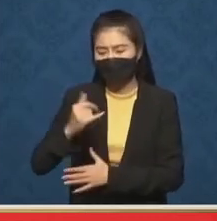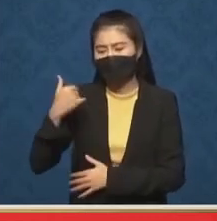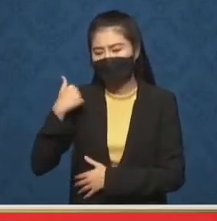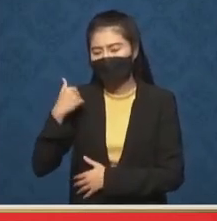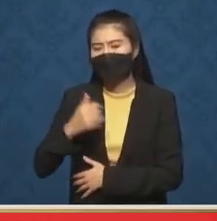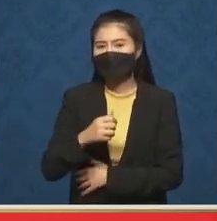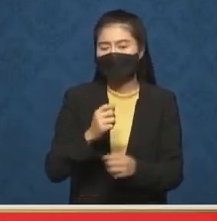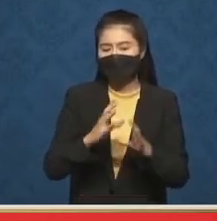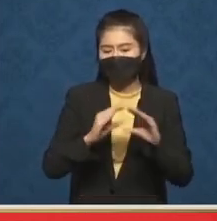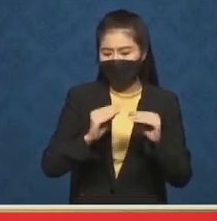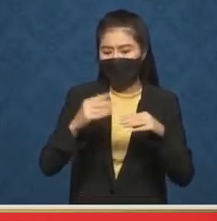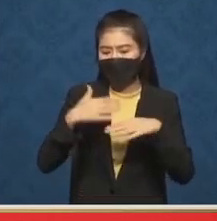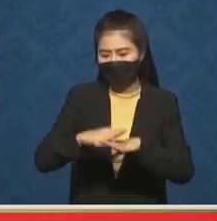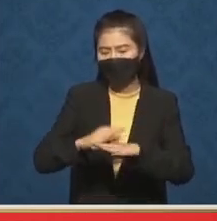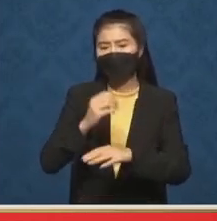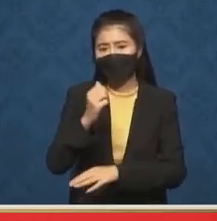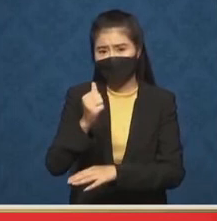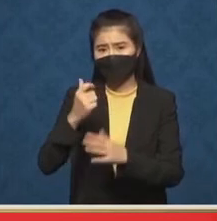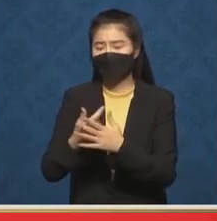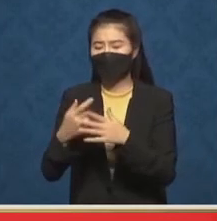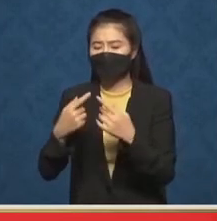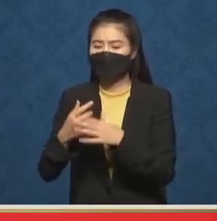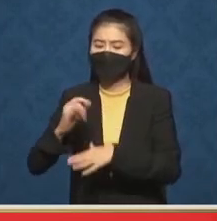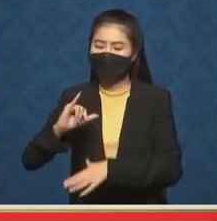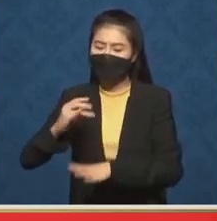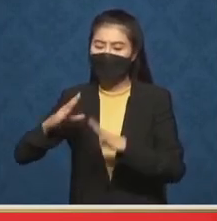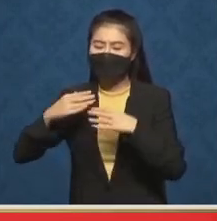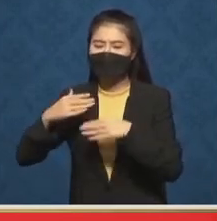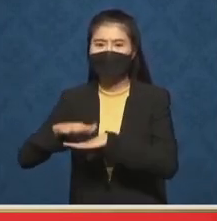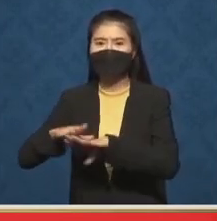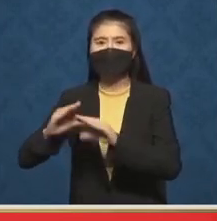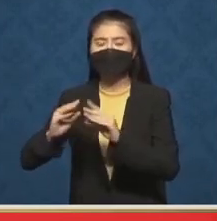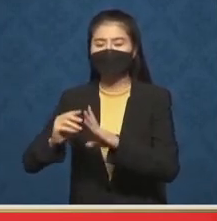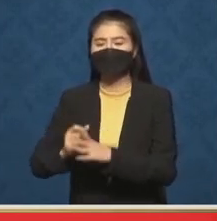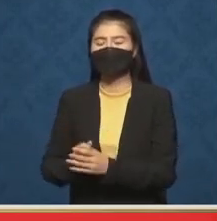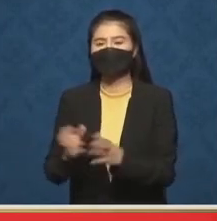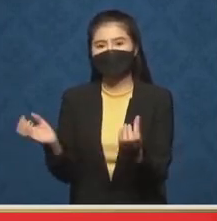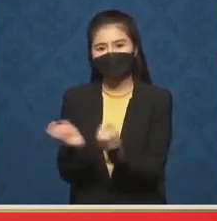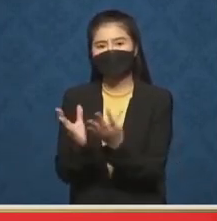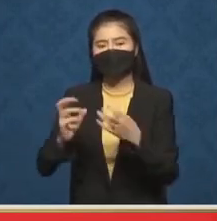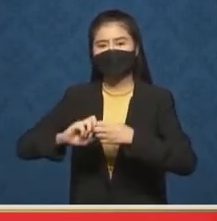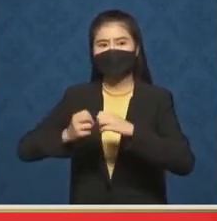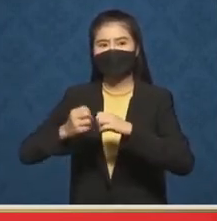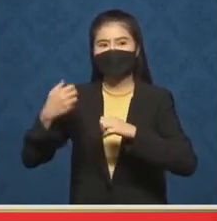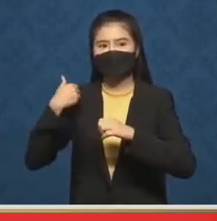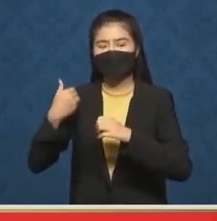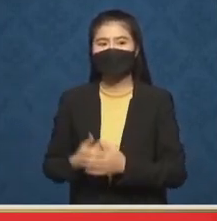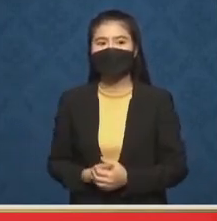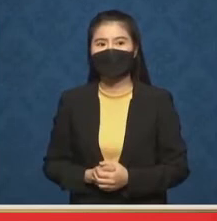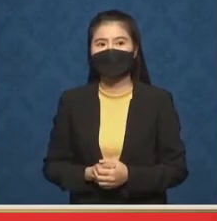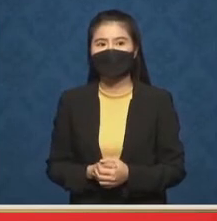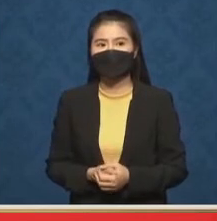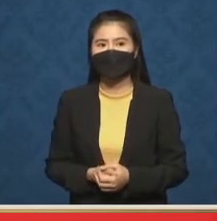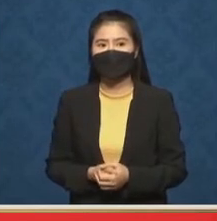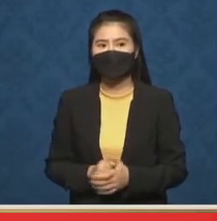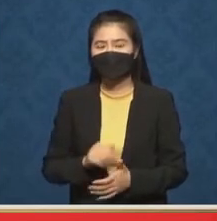ไม่ใช่ว่า ไม่มีคำชม burger แล้ต้องตื่นกระ